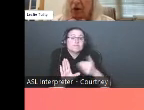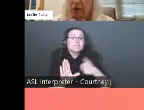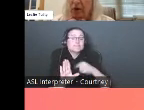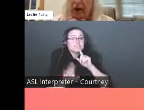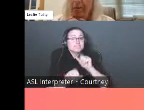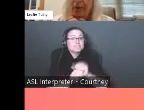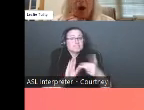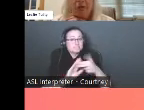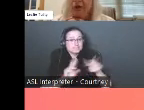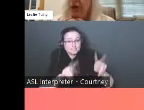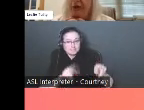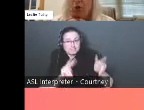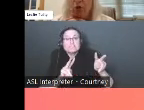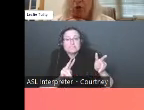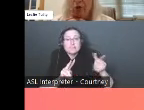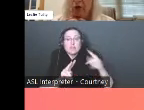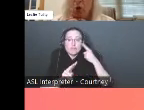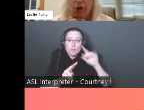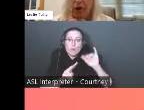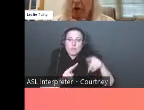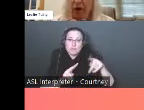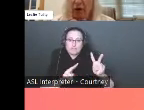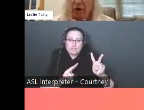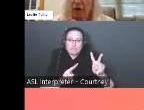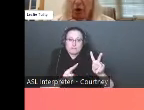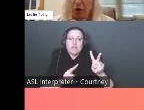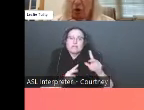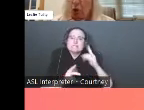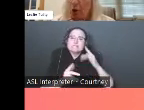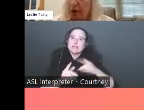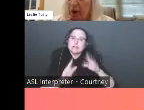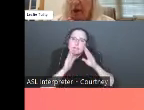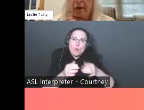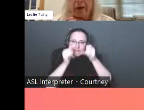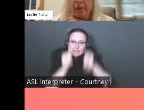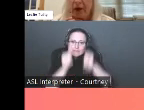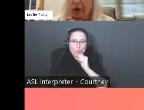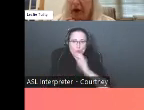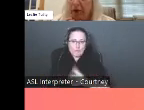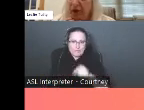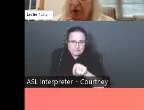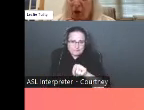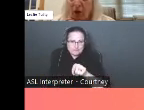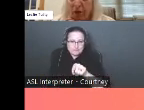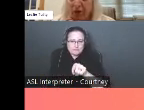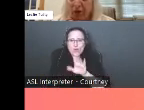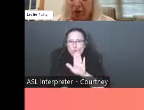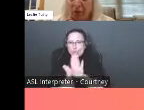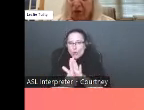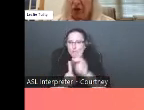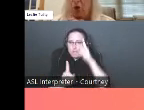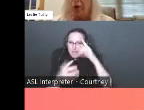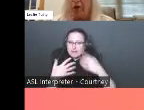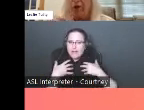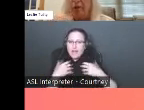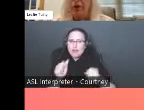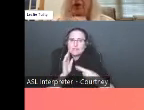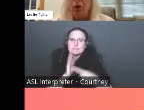psychologues stigmatisent la violence conjugale en mettant l'accent sur la femme individuelle,